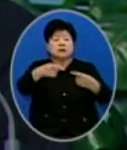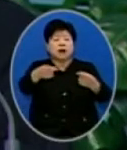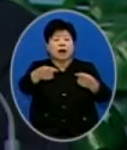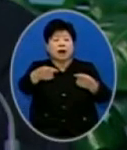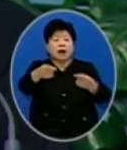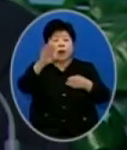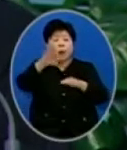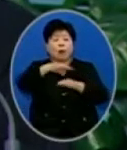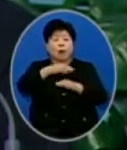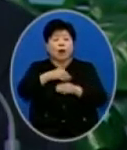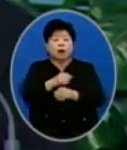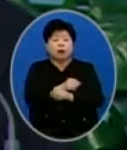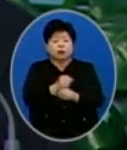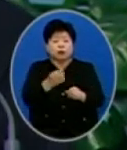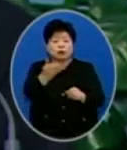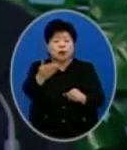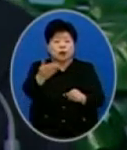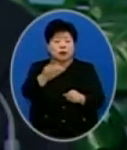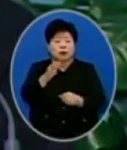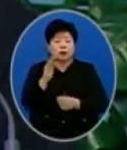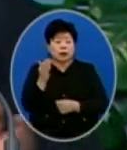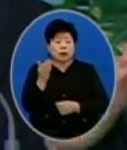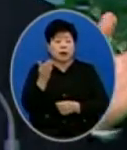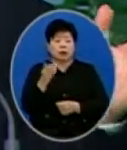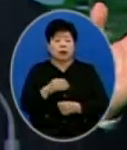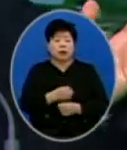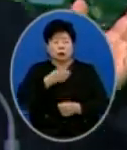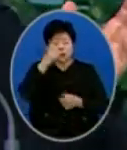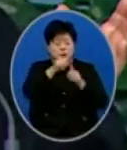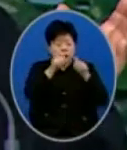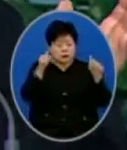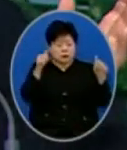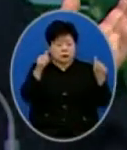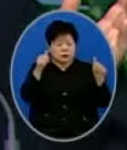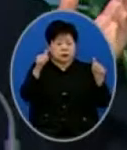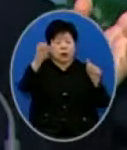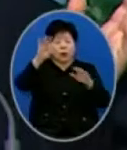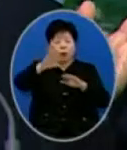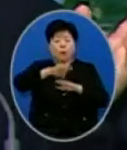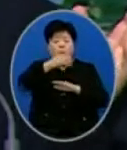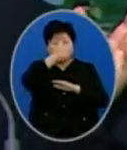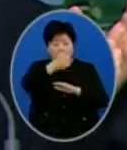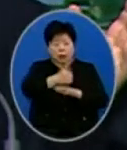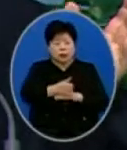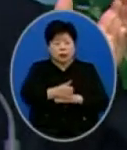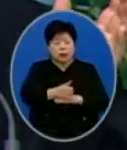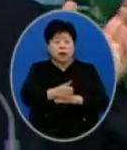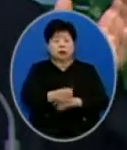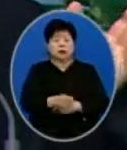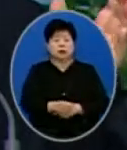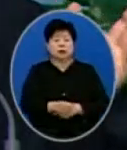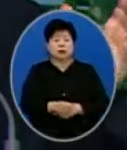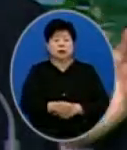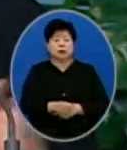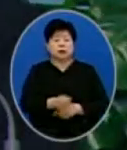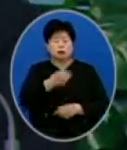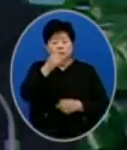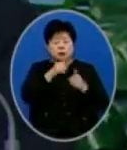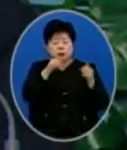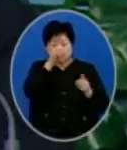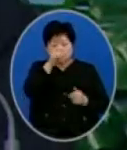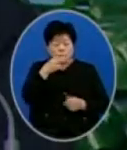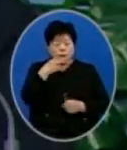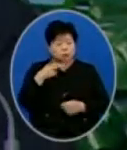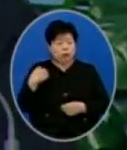것이고 왕이 풀어져야만 나올 수 있는 과목입니다 근데 요셉은 왕이 그의 존재 져서도 알지